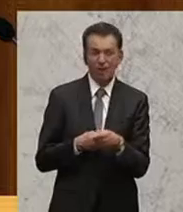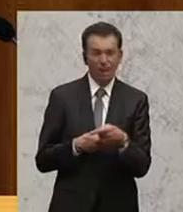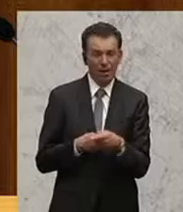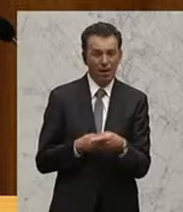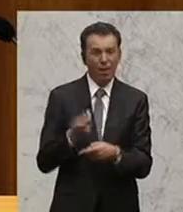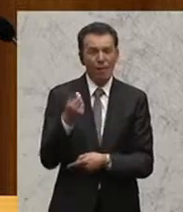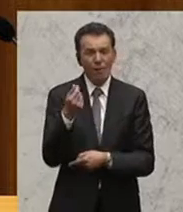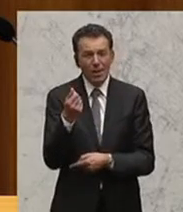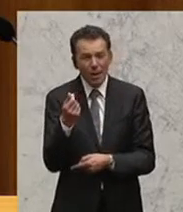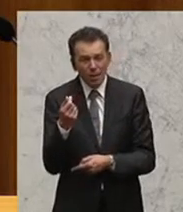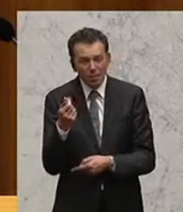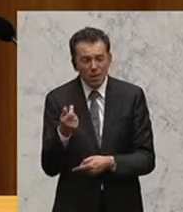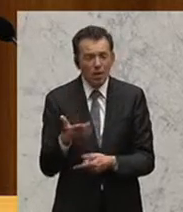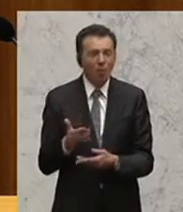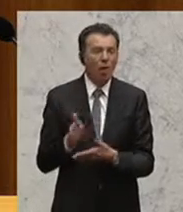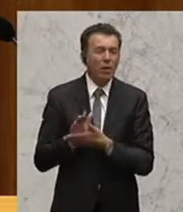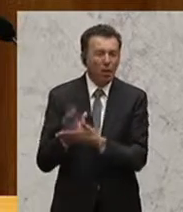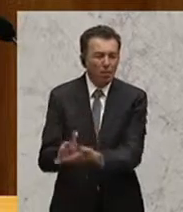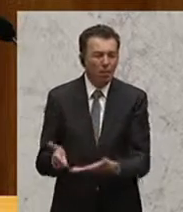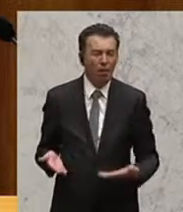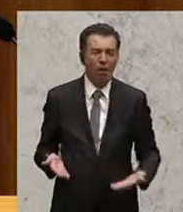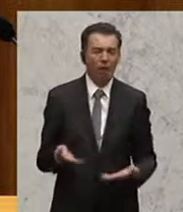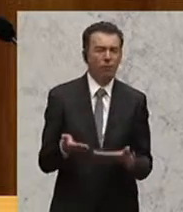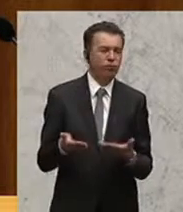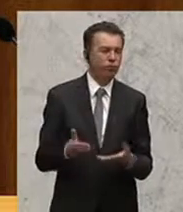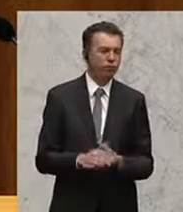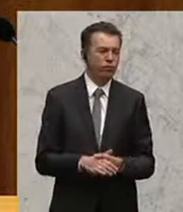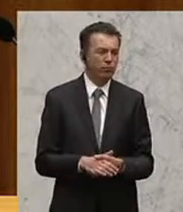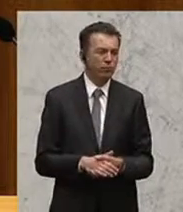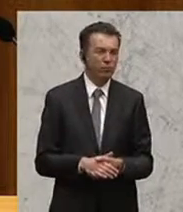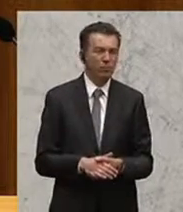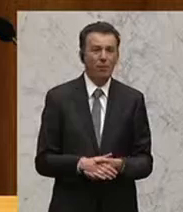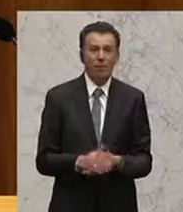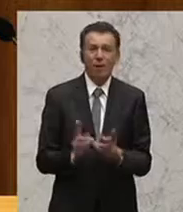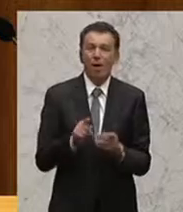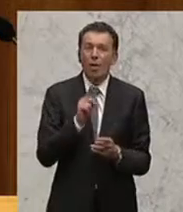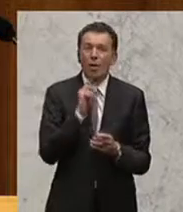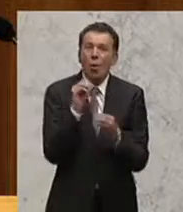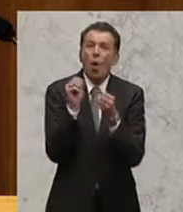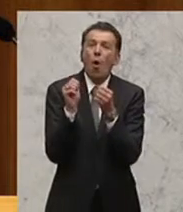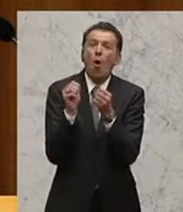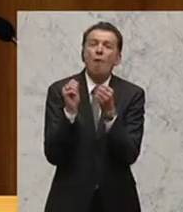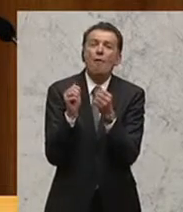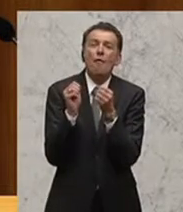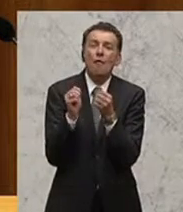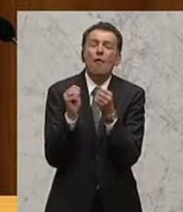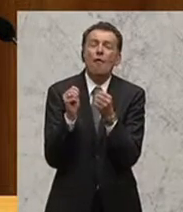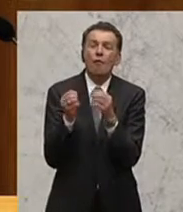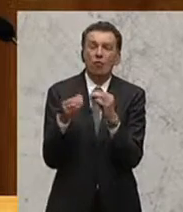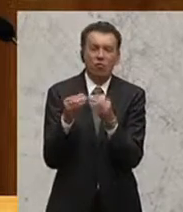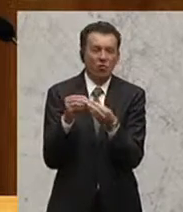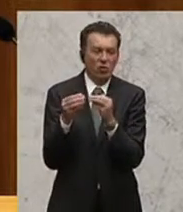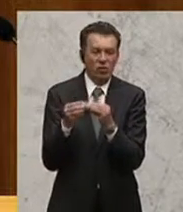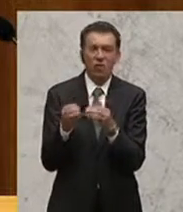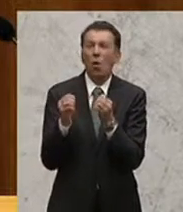eingegangen ist, die Finanzierungen, die man getätigt hat, konnten nur in der Hoffnung liegen und aus dieser gerechtfertigt werden,